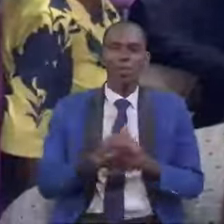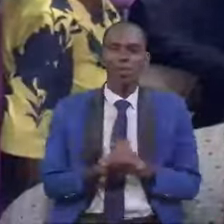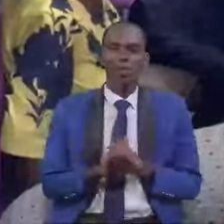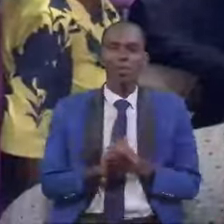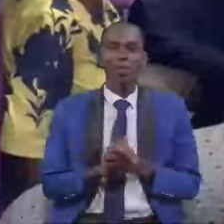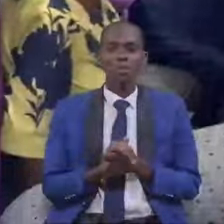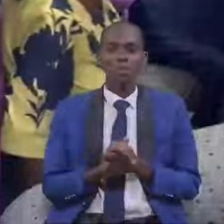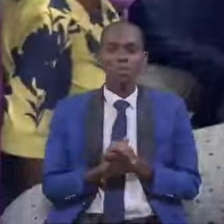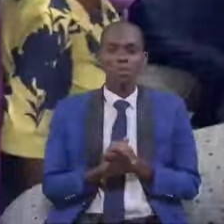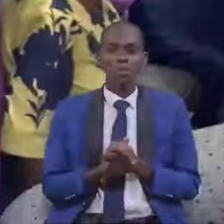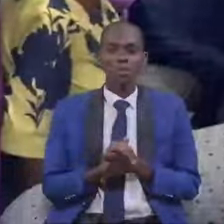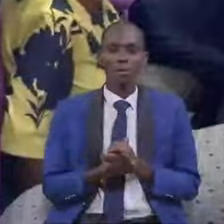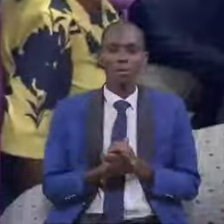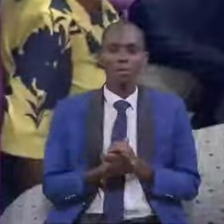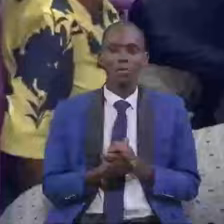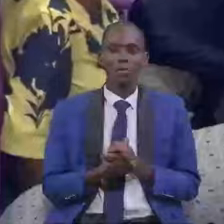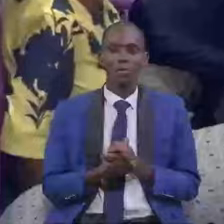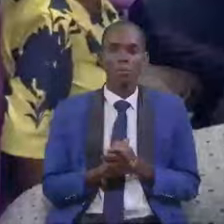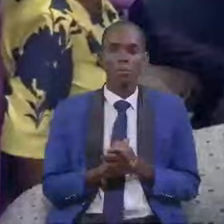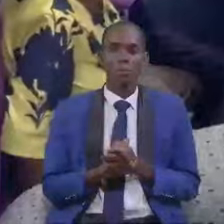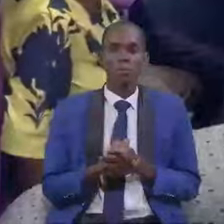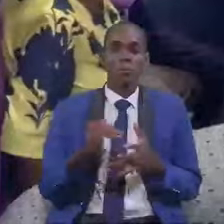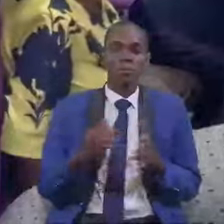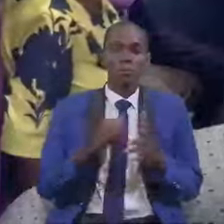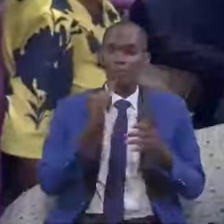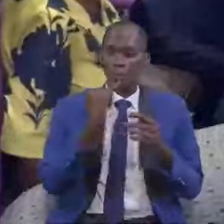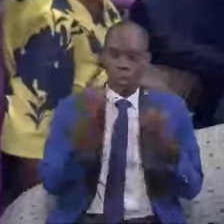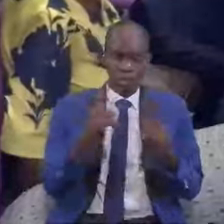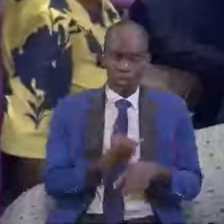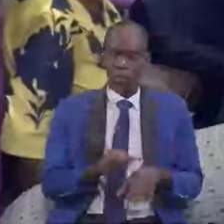Cela se passe maintenant. Cela se passe maintenant. Cela se